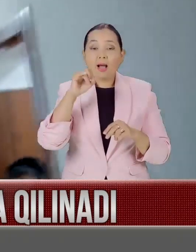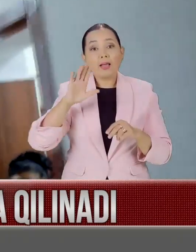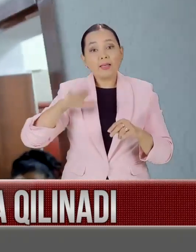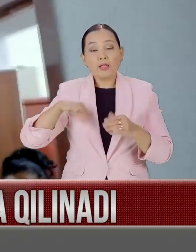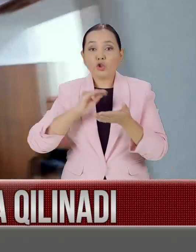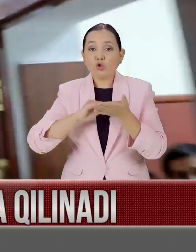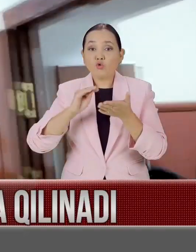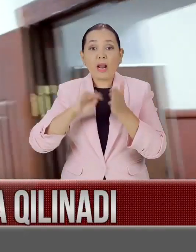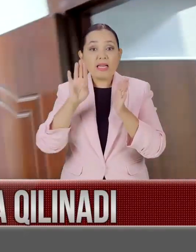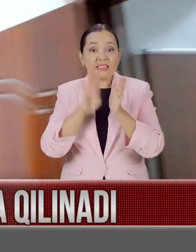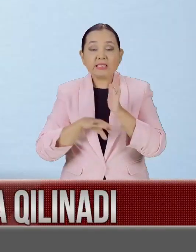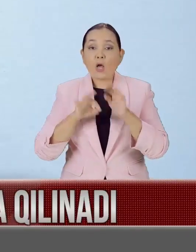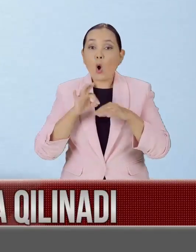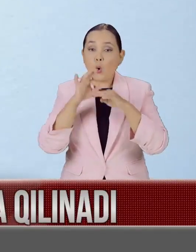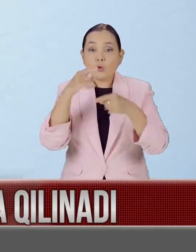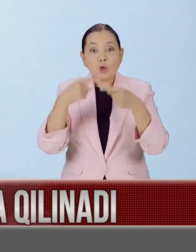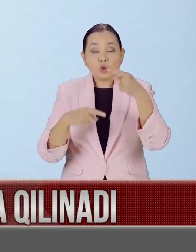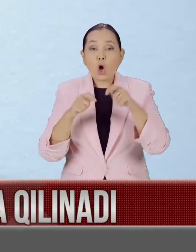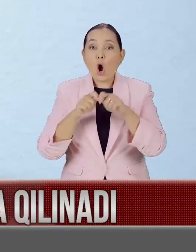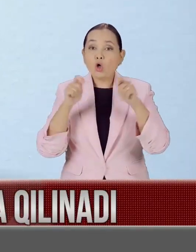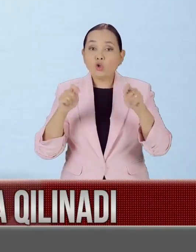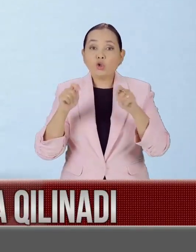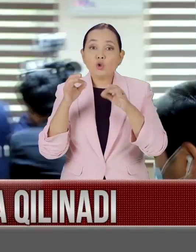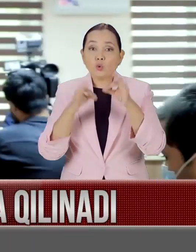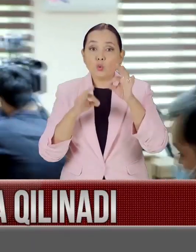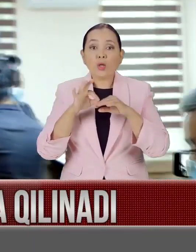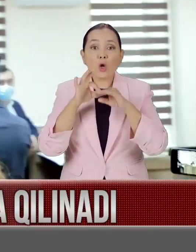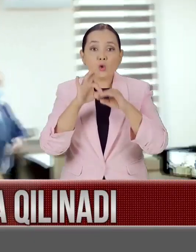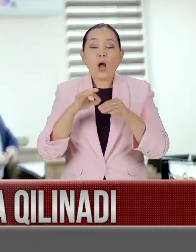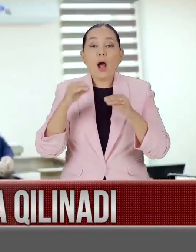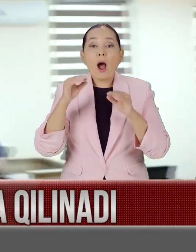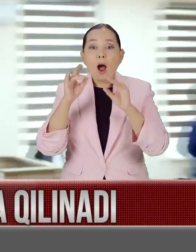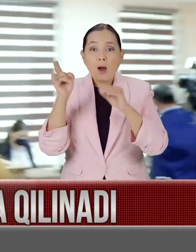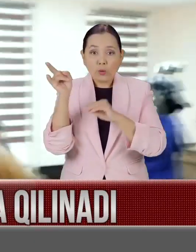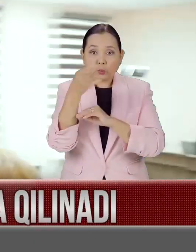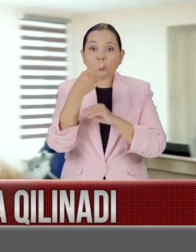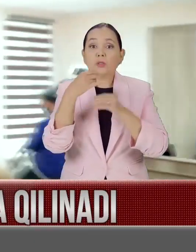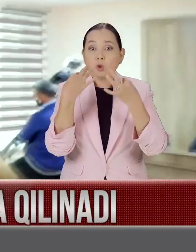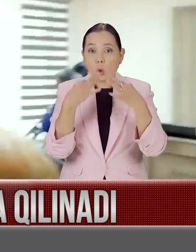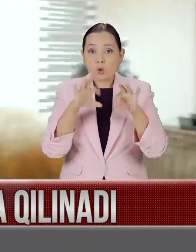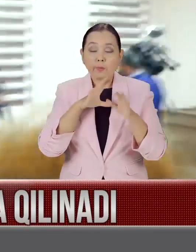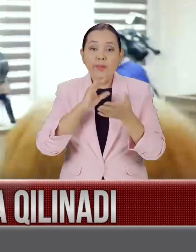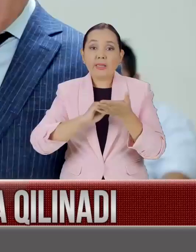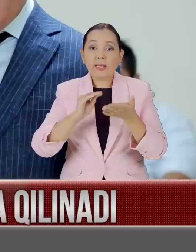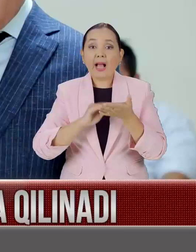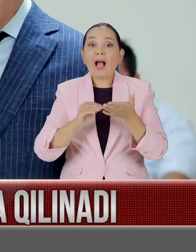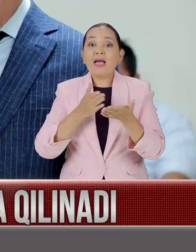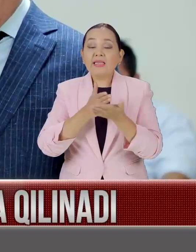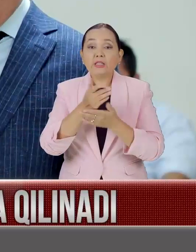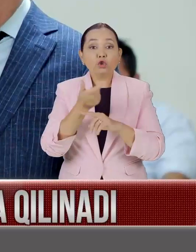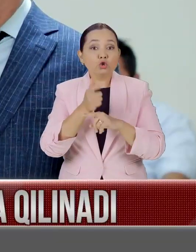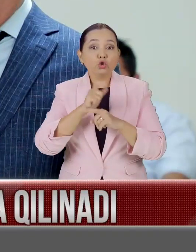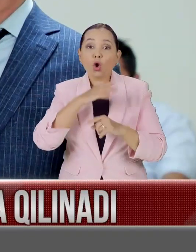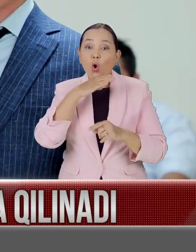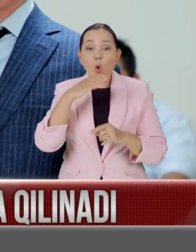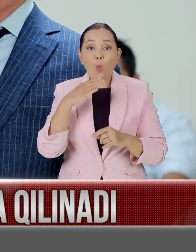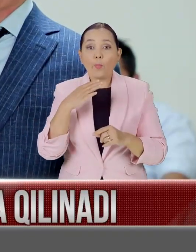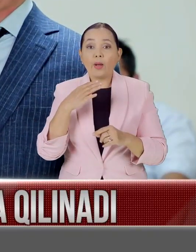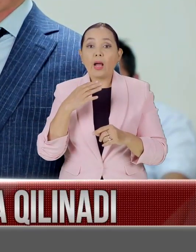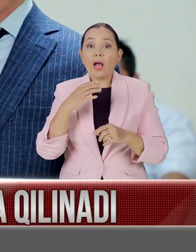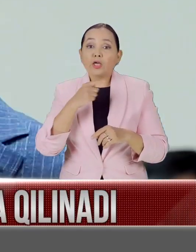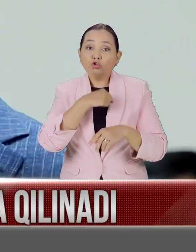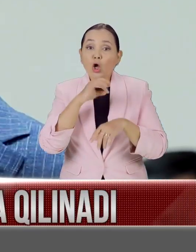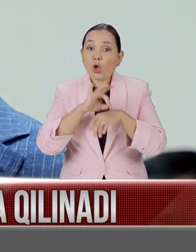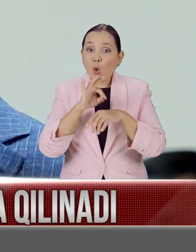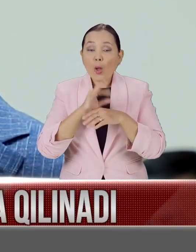atrofida jurnalistlarsiz o'tgan tortishuvdan so'ng ochiq sudni kuzatish uchun ommaviy axborot vositalari vakillariga ruxsat tegdi. Tizimidagi juda ko'p